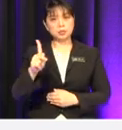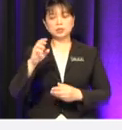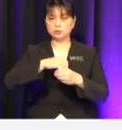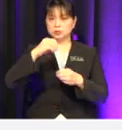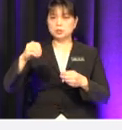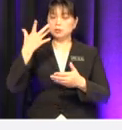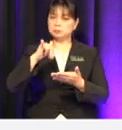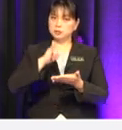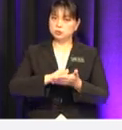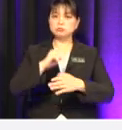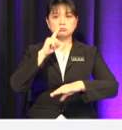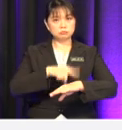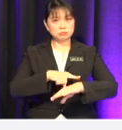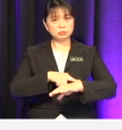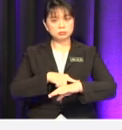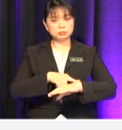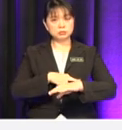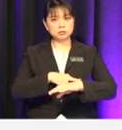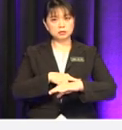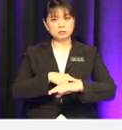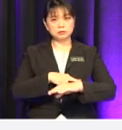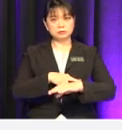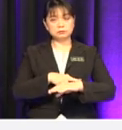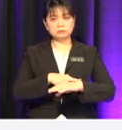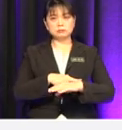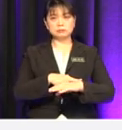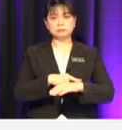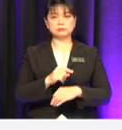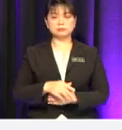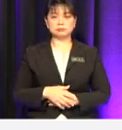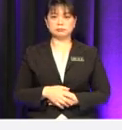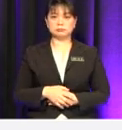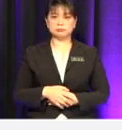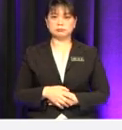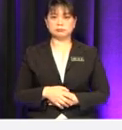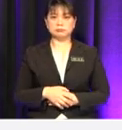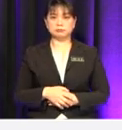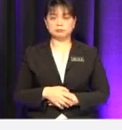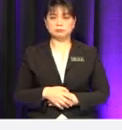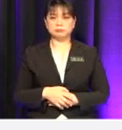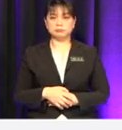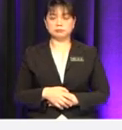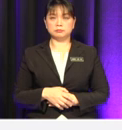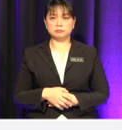massage diperuntukkan untuk ini adalah singkat tapi tidak pasti